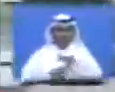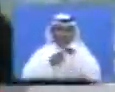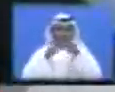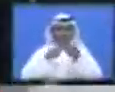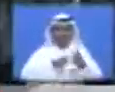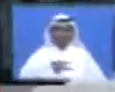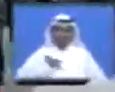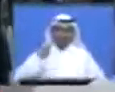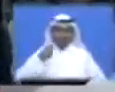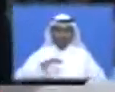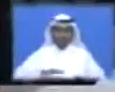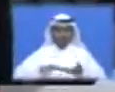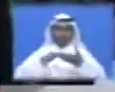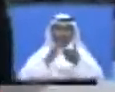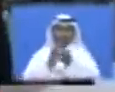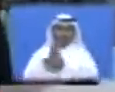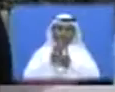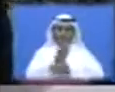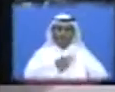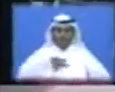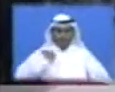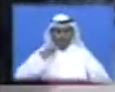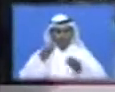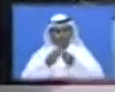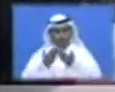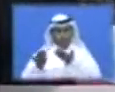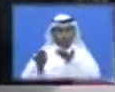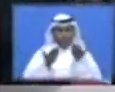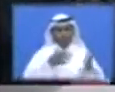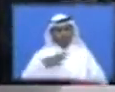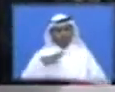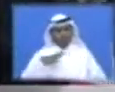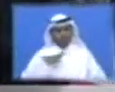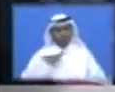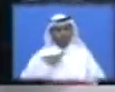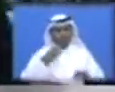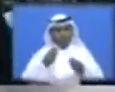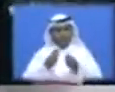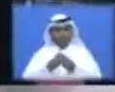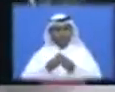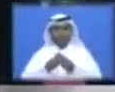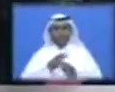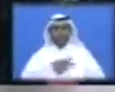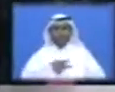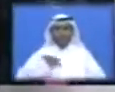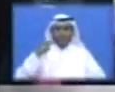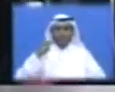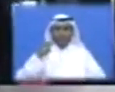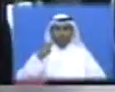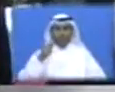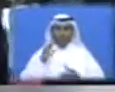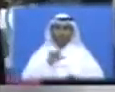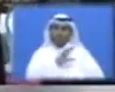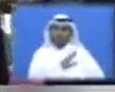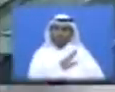النائب الأول لرئيس مجلس الوزراء ووزير الخارجية الشيخ صباح الخالد الحامل الصباح ونائب رئيس